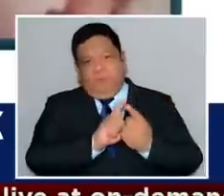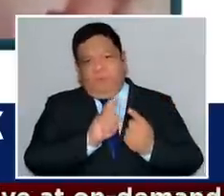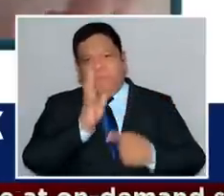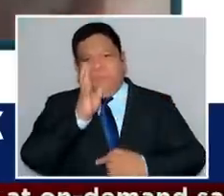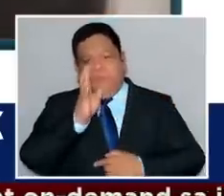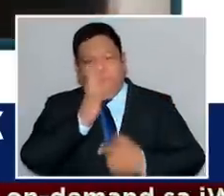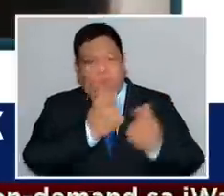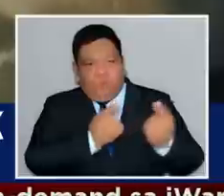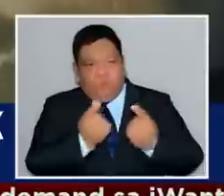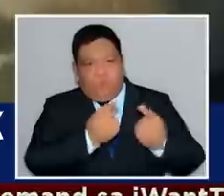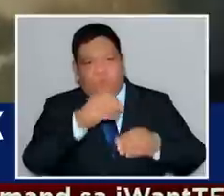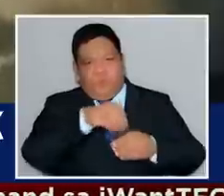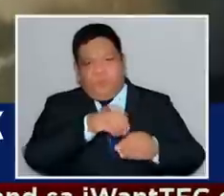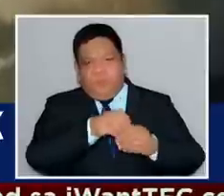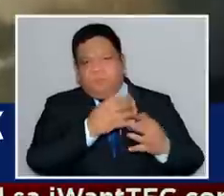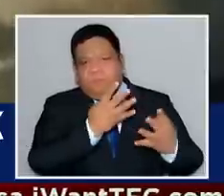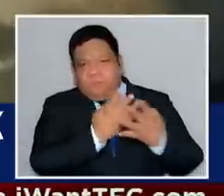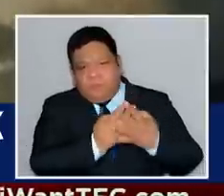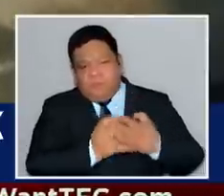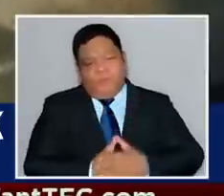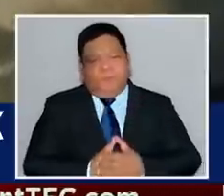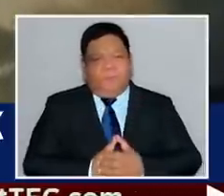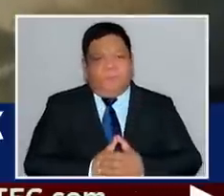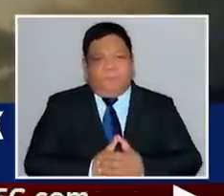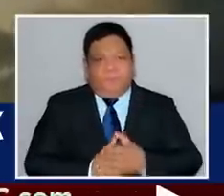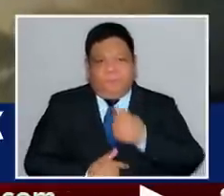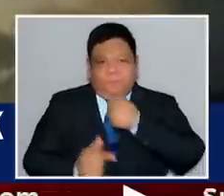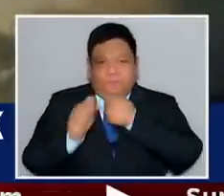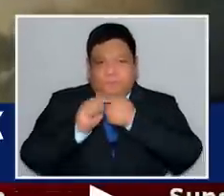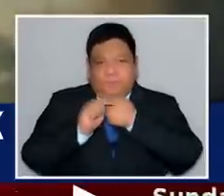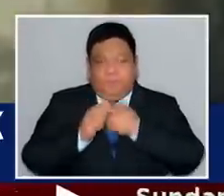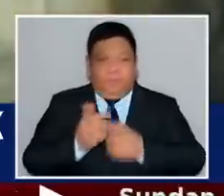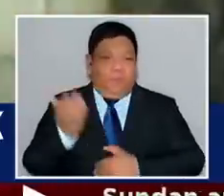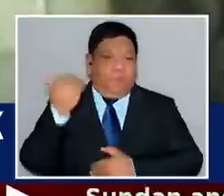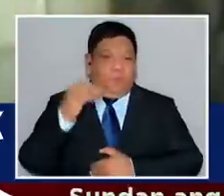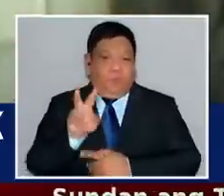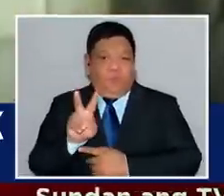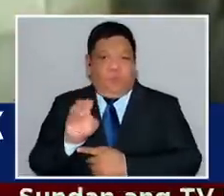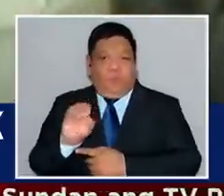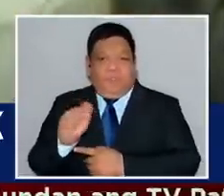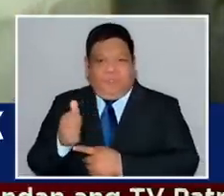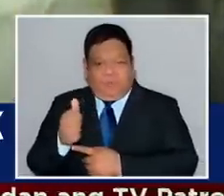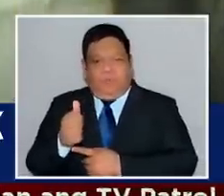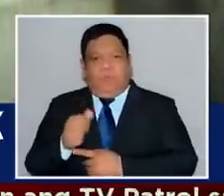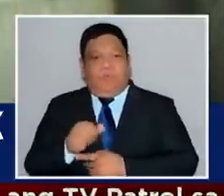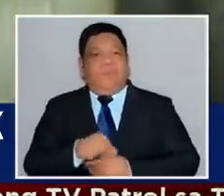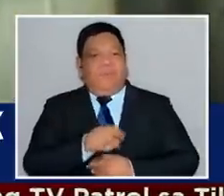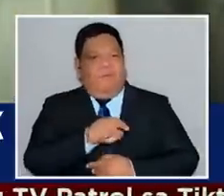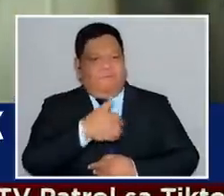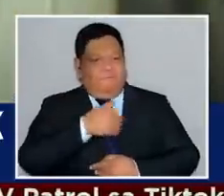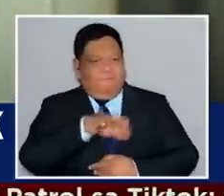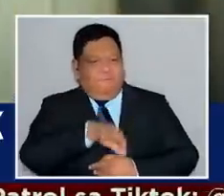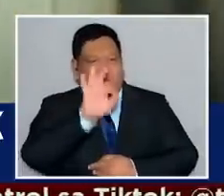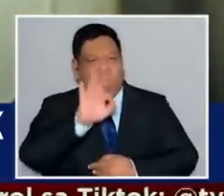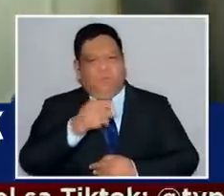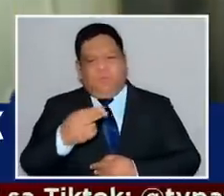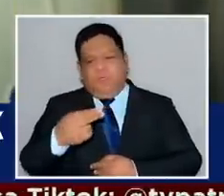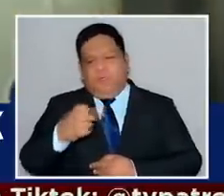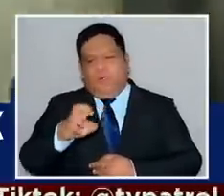activities inside prison. Taong 2010, nang mahulihan ng heroin si Mary Jane nang makarating siya sa